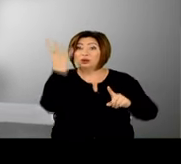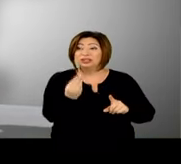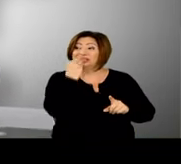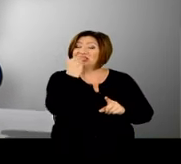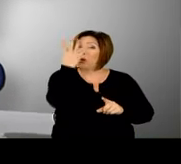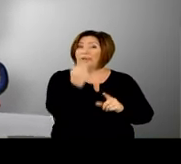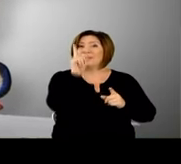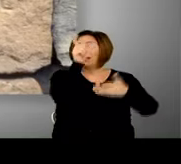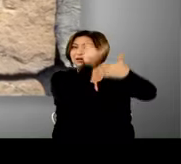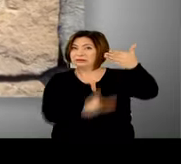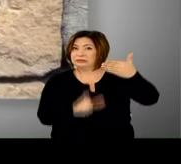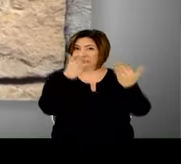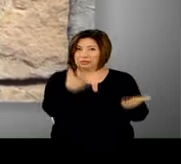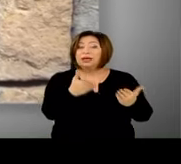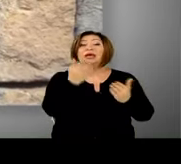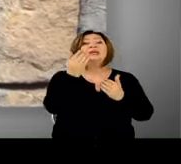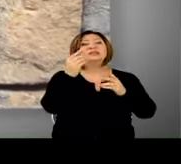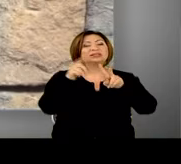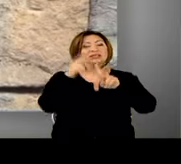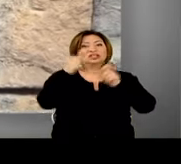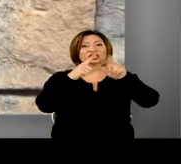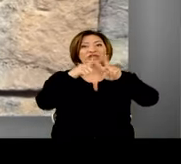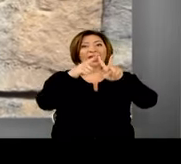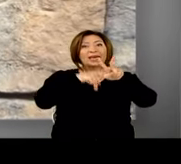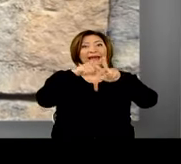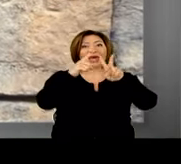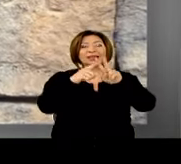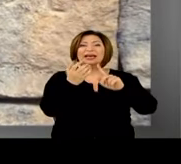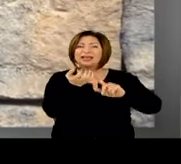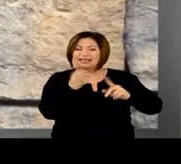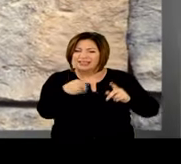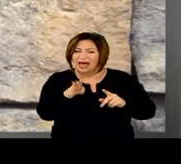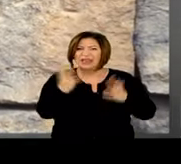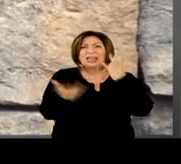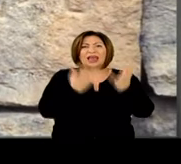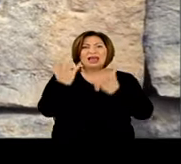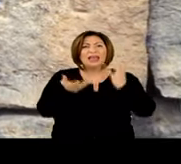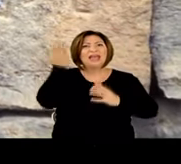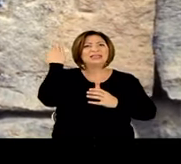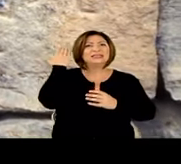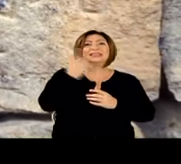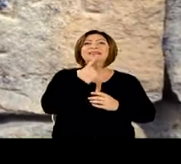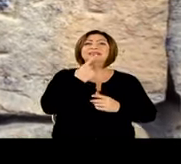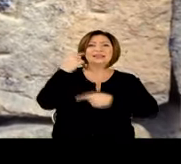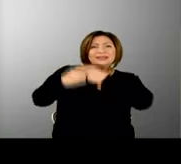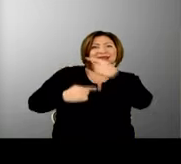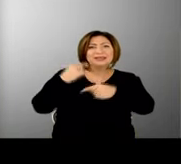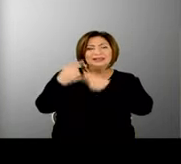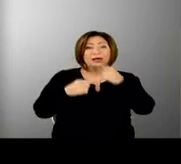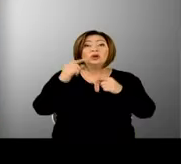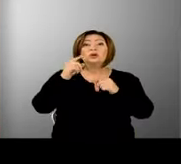aldığı ilk metindir. Ancak Nişanyan, kabap kelimesinin kızaran, yanan anlamına gelen eski Akat dilindeki kababu kelimesi